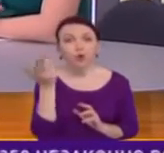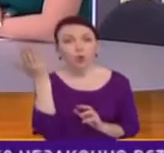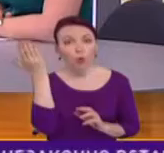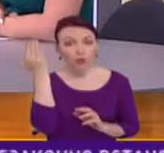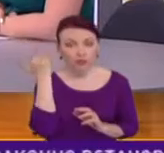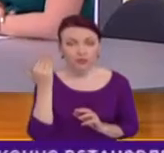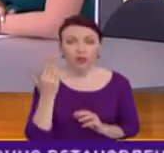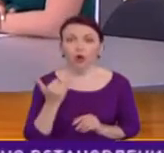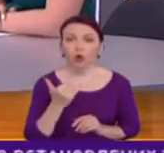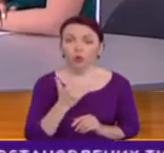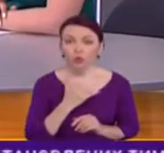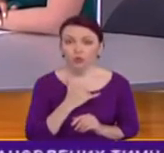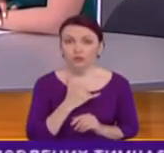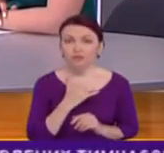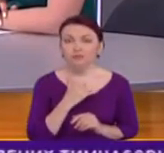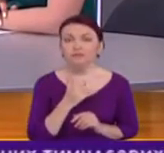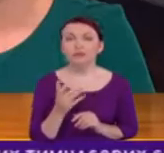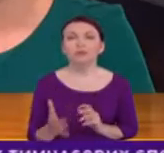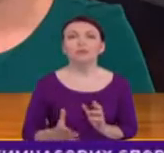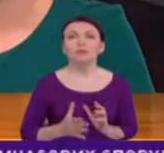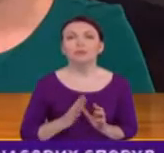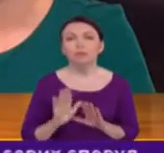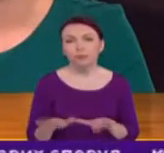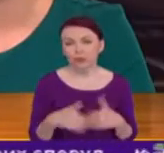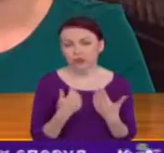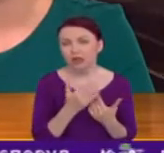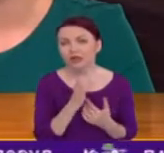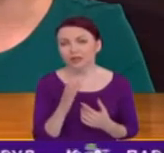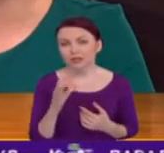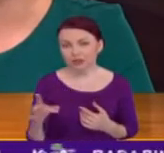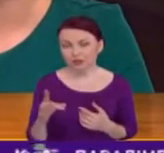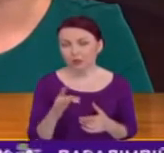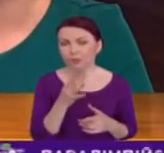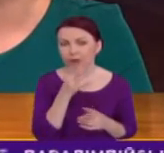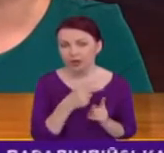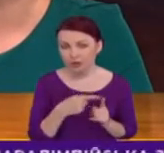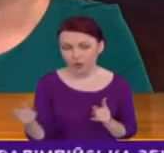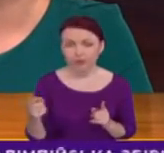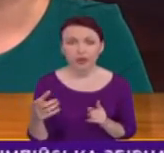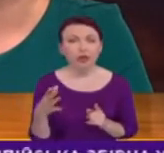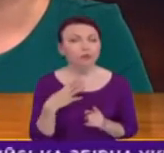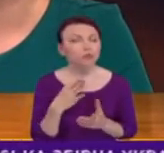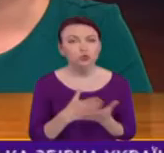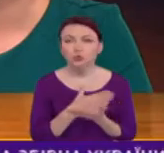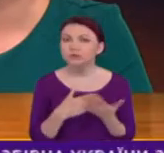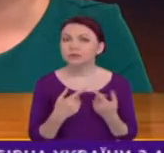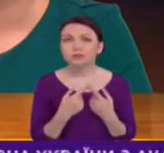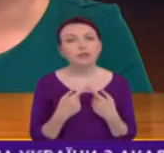колись у нас ще при пострадянському періоді, да, при... у нас були зовсім